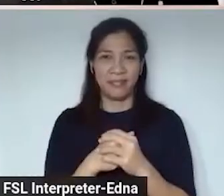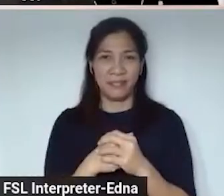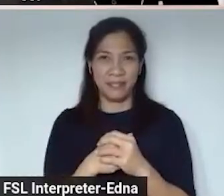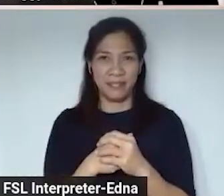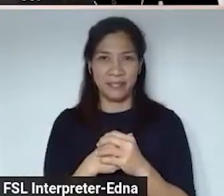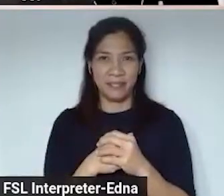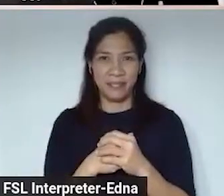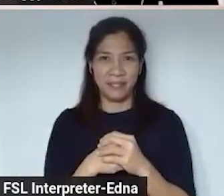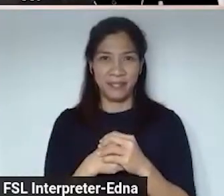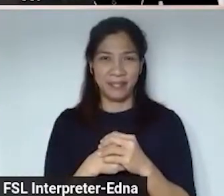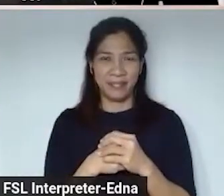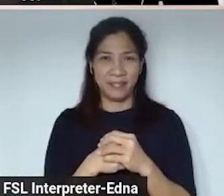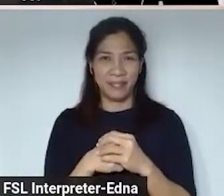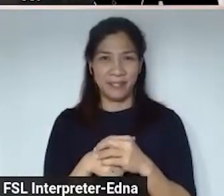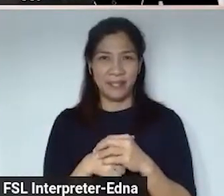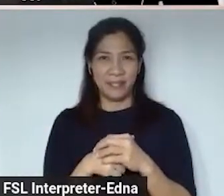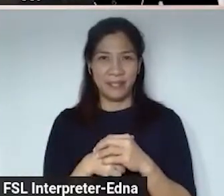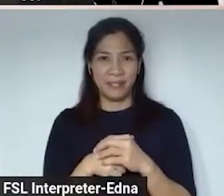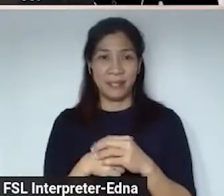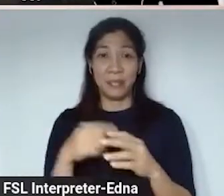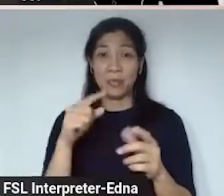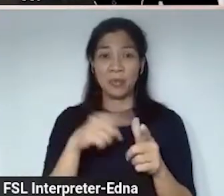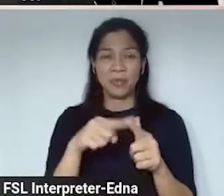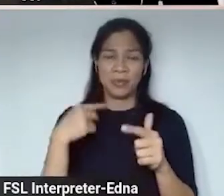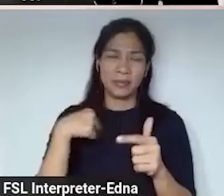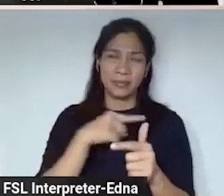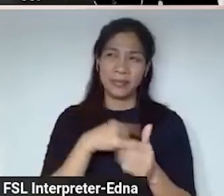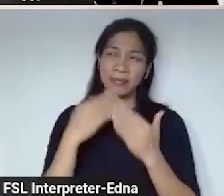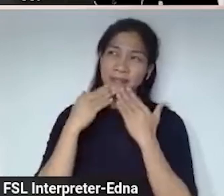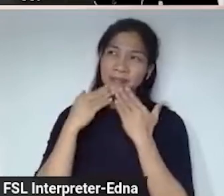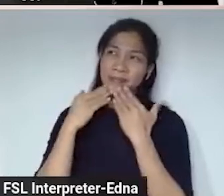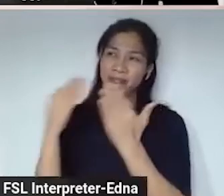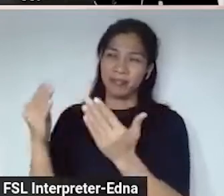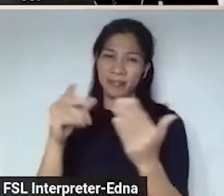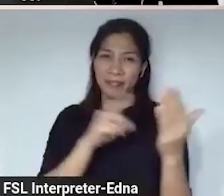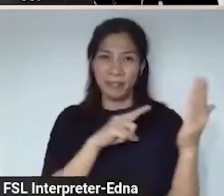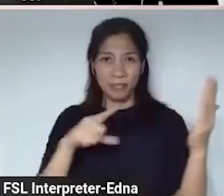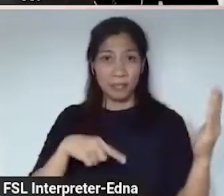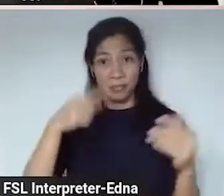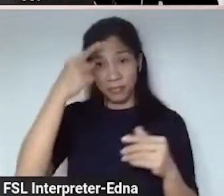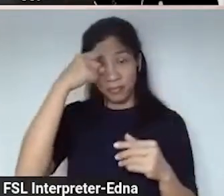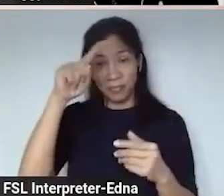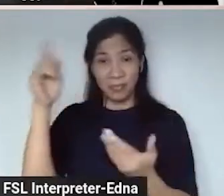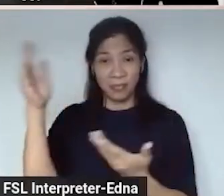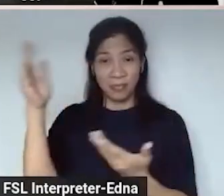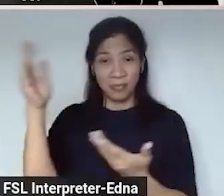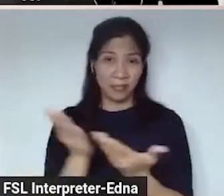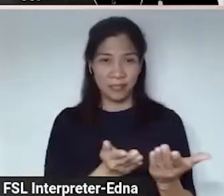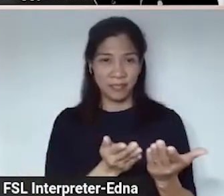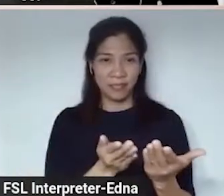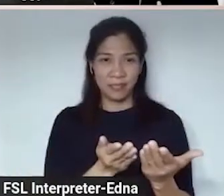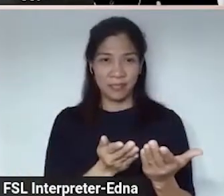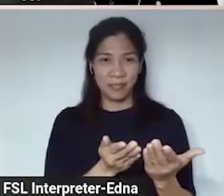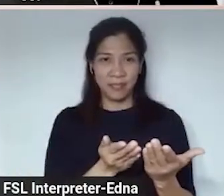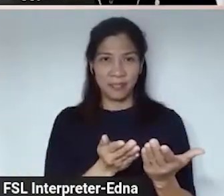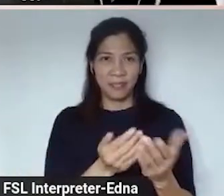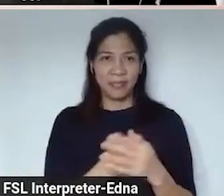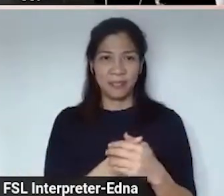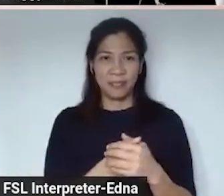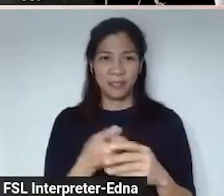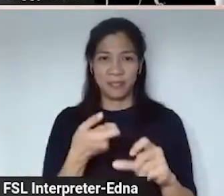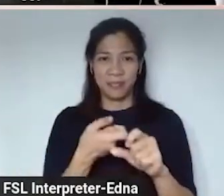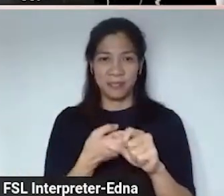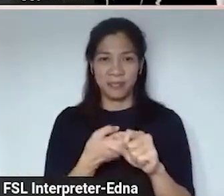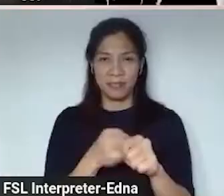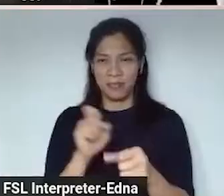we would like to thank the Lord, no, for bringing you out from dun sa moment na hindi mo